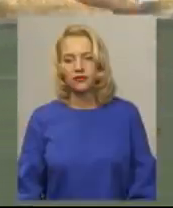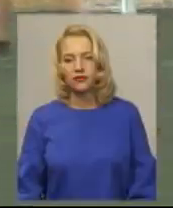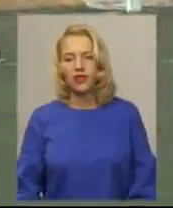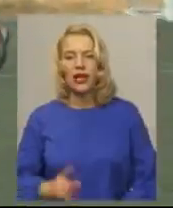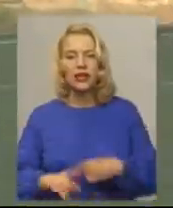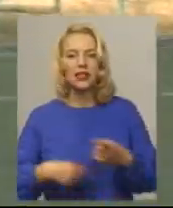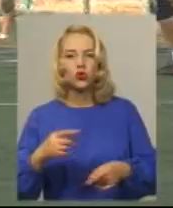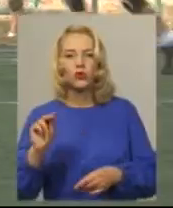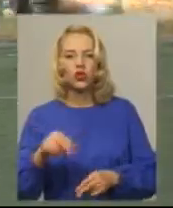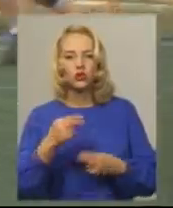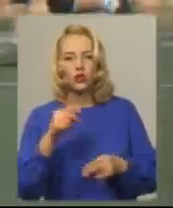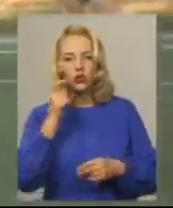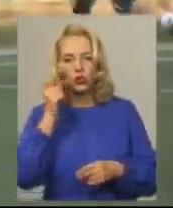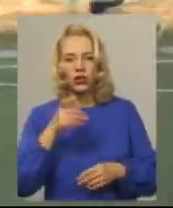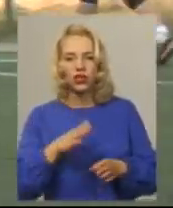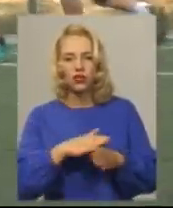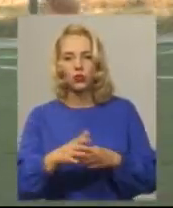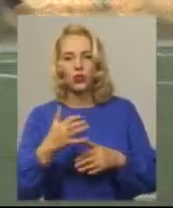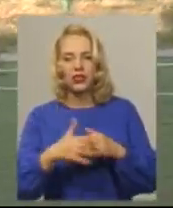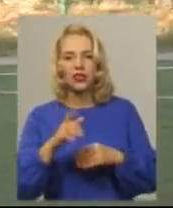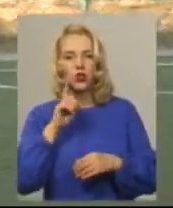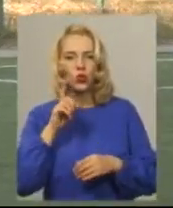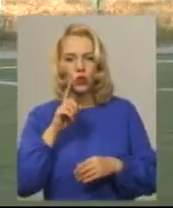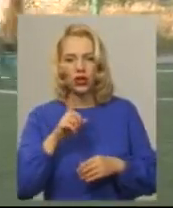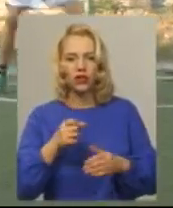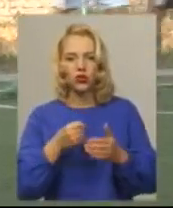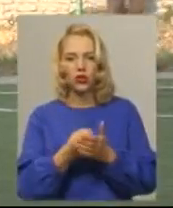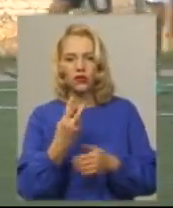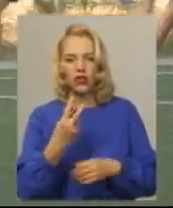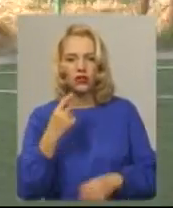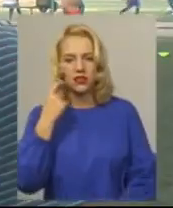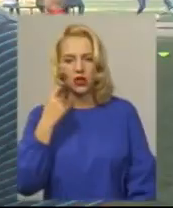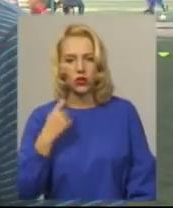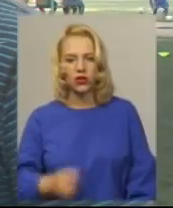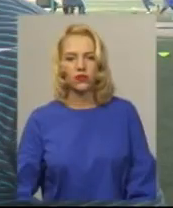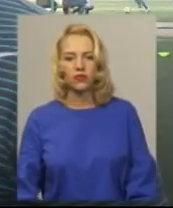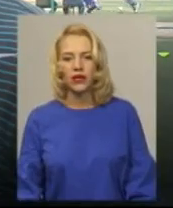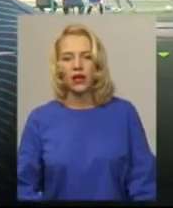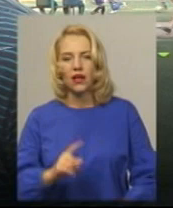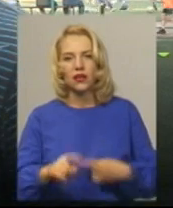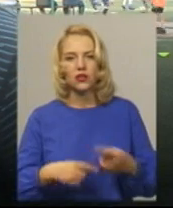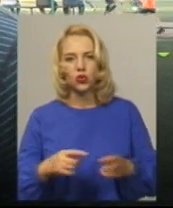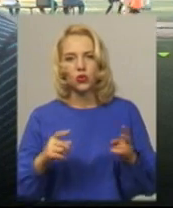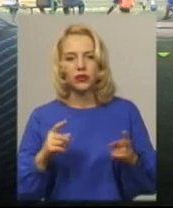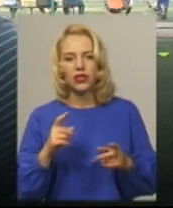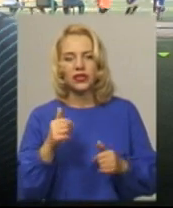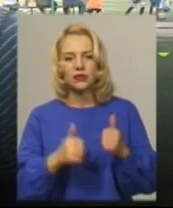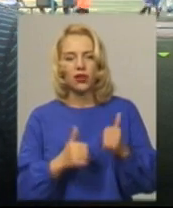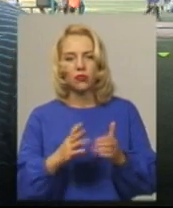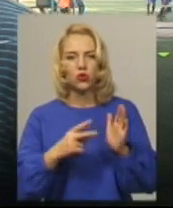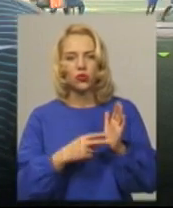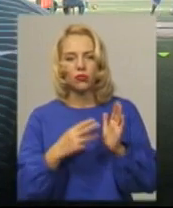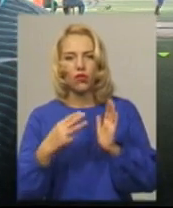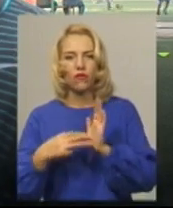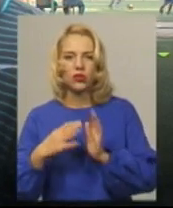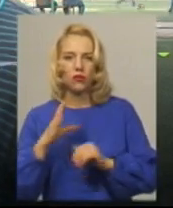Наступний чемпіонат України відбудеться серед юнаків до 12 років, додає Олександр Мігунов. Наступні змагання будуть 7-8 вересня.